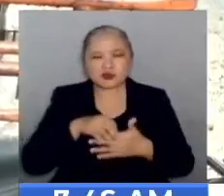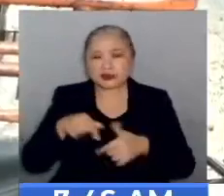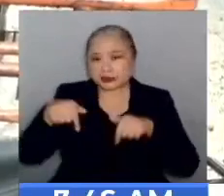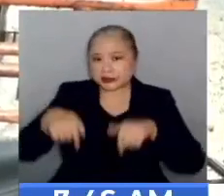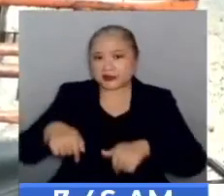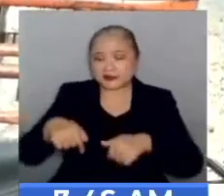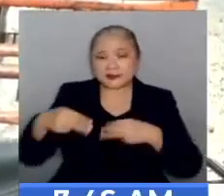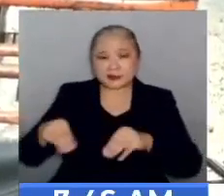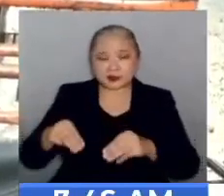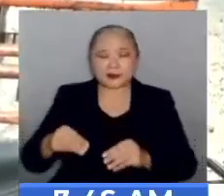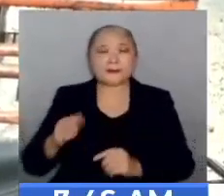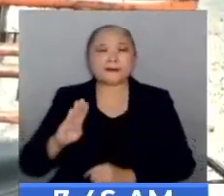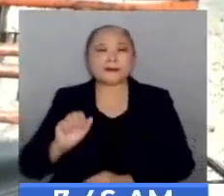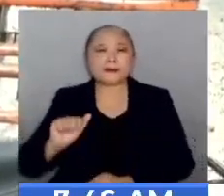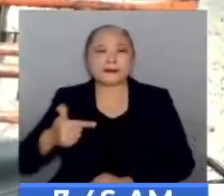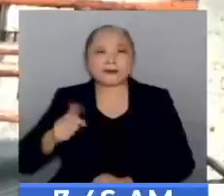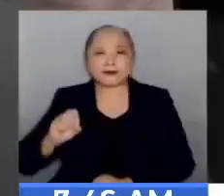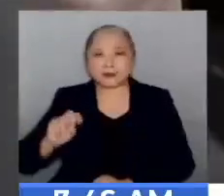sa Quezon City.